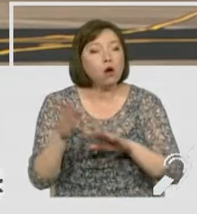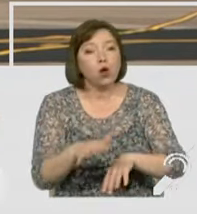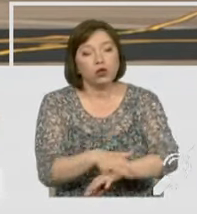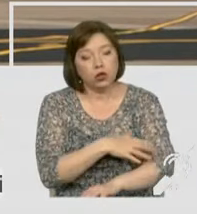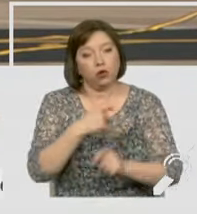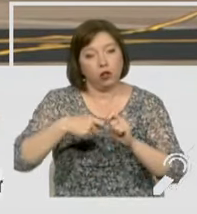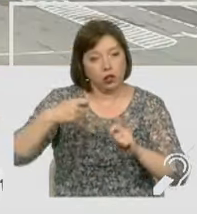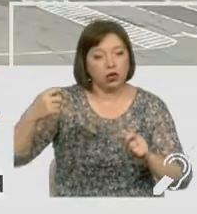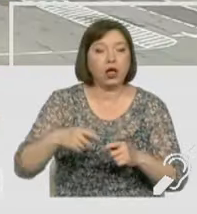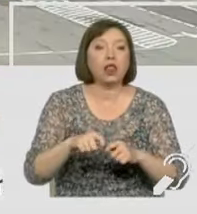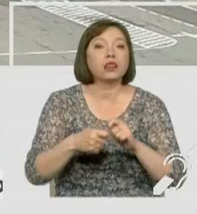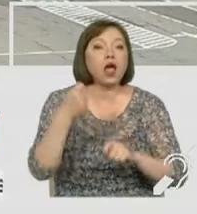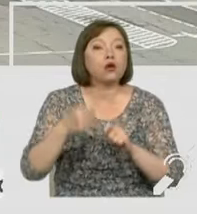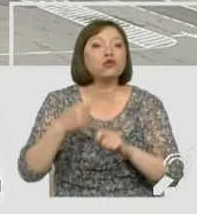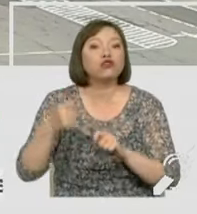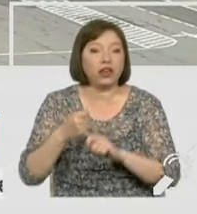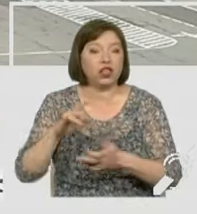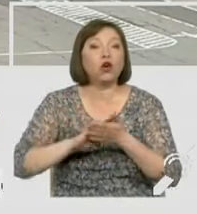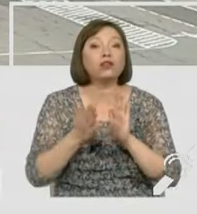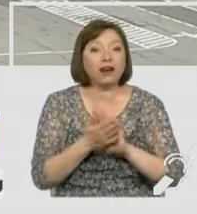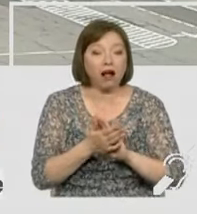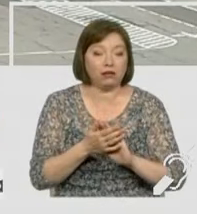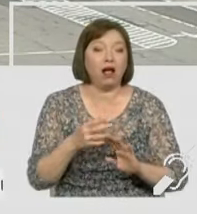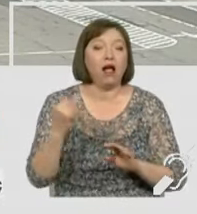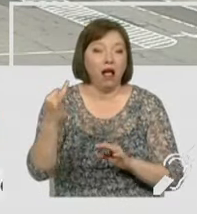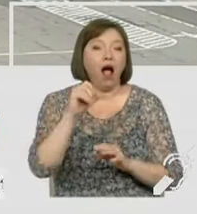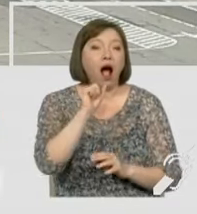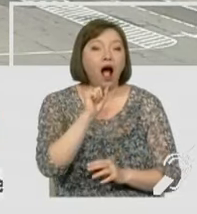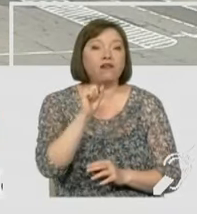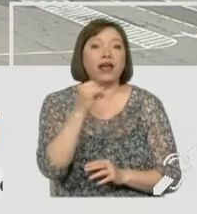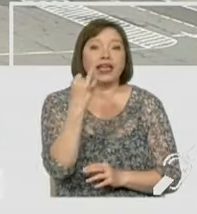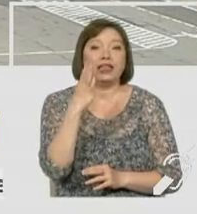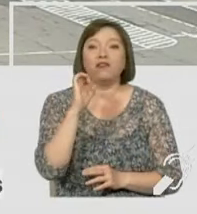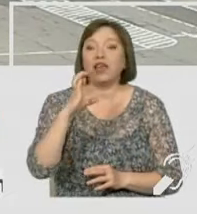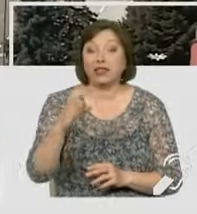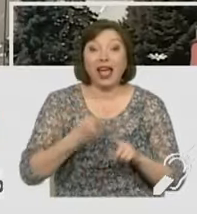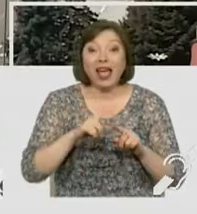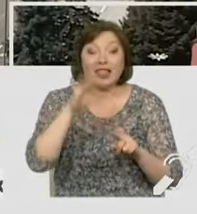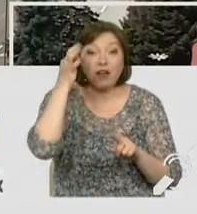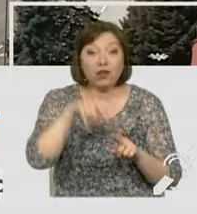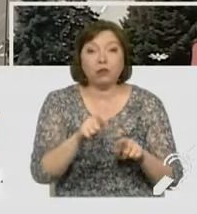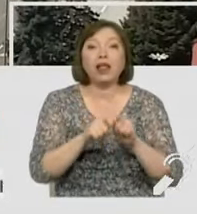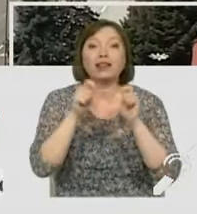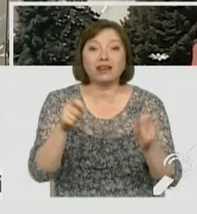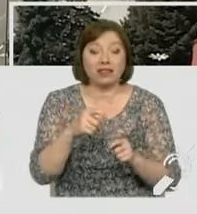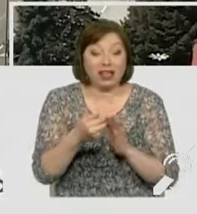de încălcări ale contractului de concesiune de către compania Avia Invest. Firma a fost fondată